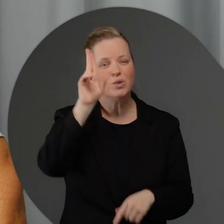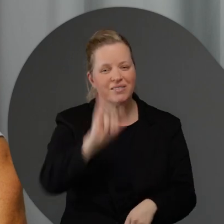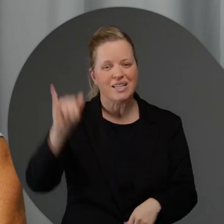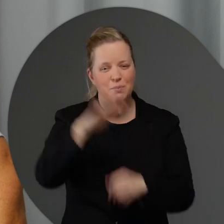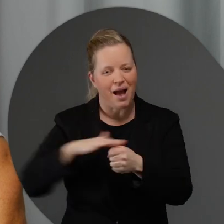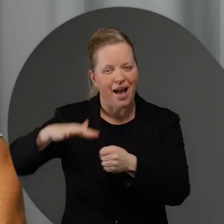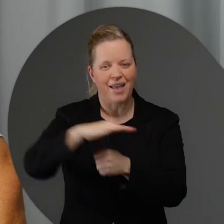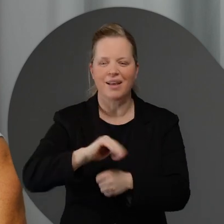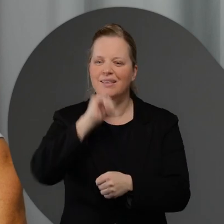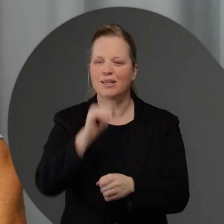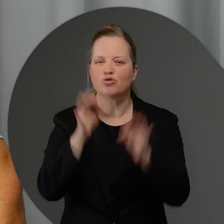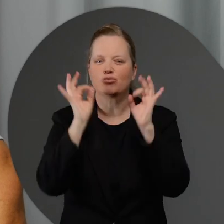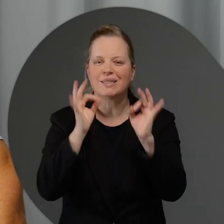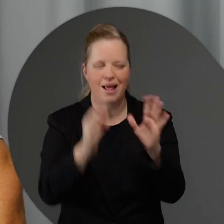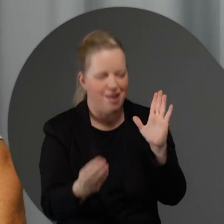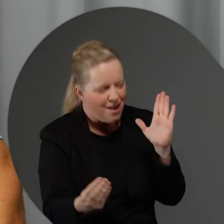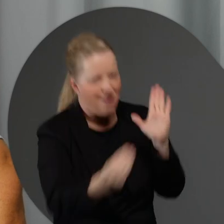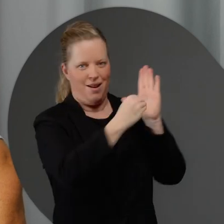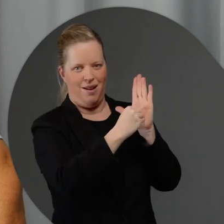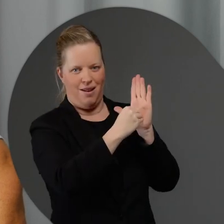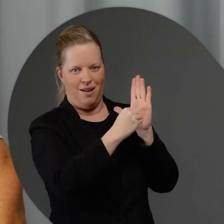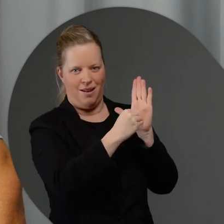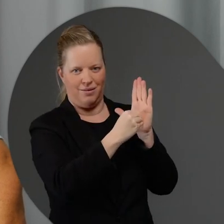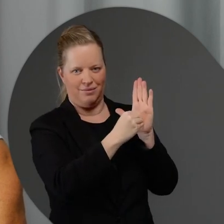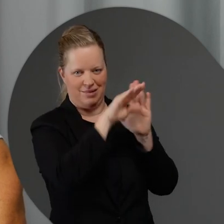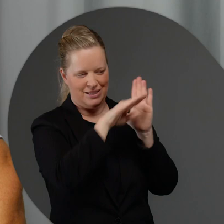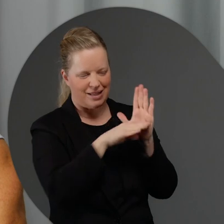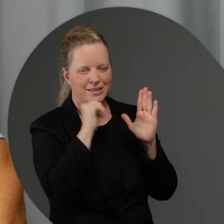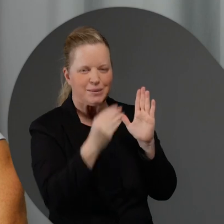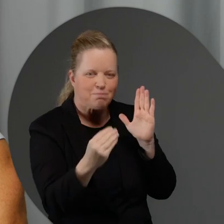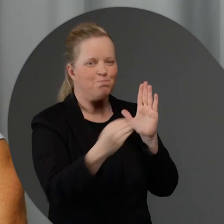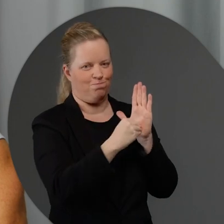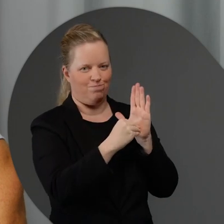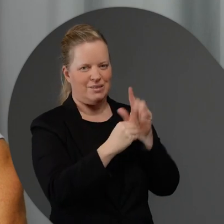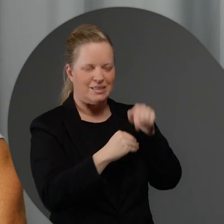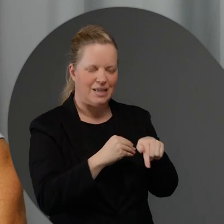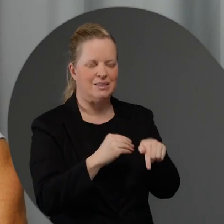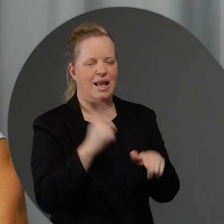der Universitätsbereich jetzt nicht explizit erwähnt da drinnen. Ja? Das ist wieder